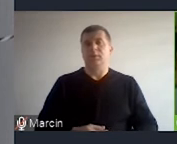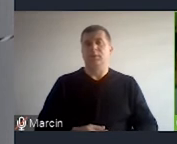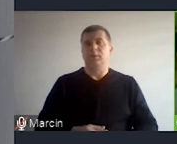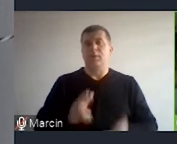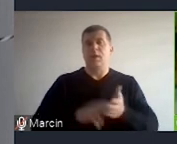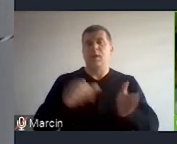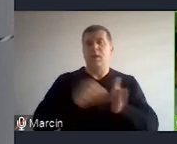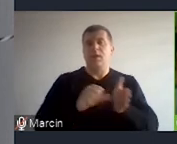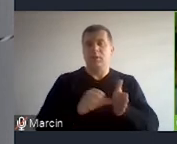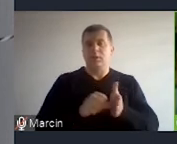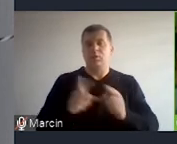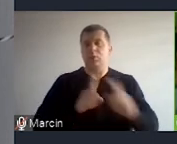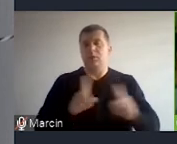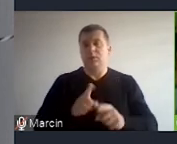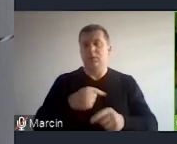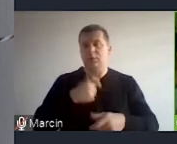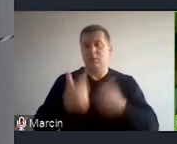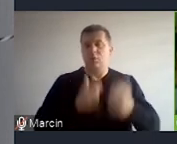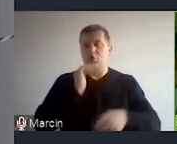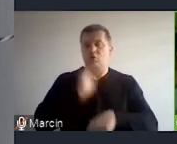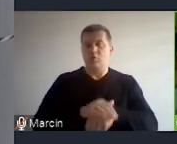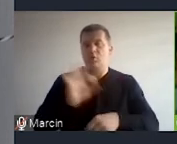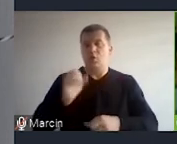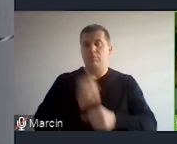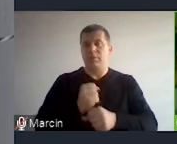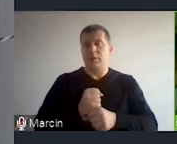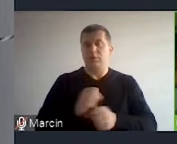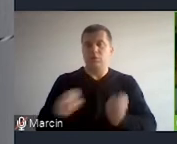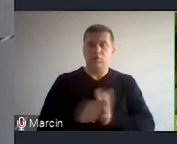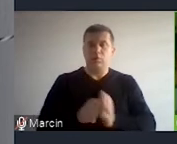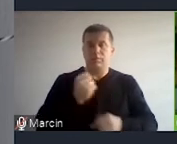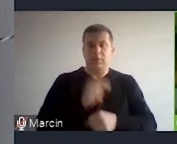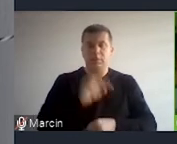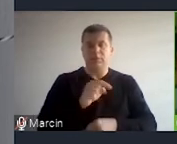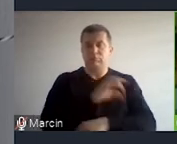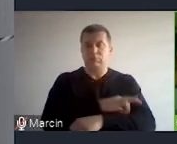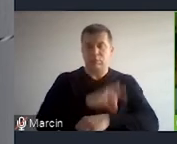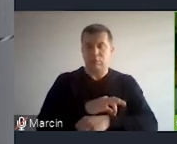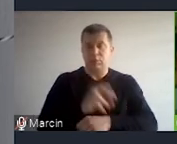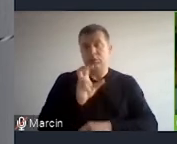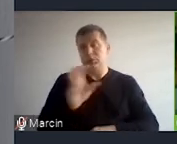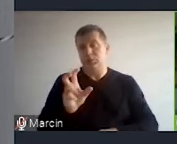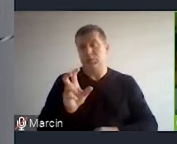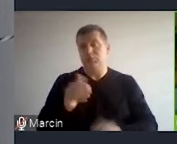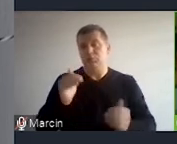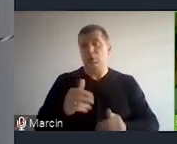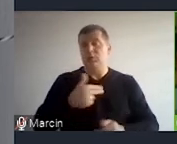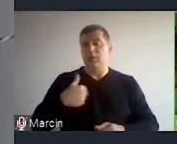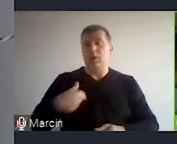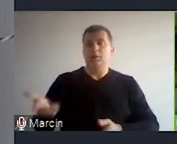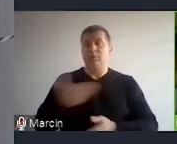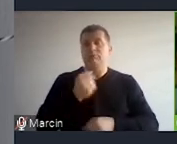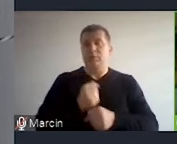Na etacie, to znaczy, że zawieramy umowę o pracę do pracy przy projekcie, czy może to być nasz